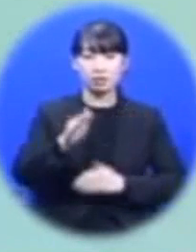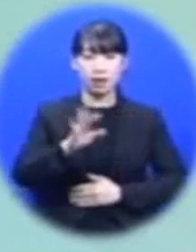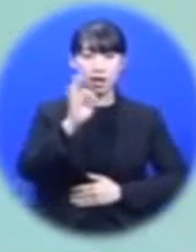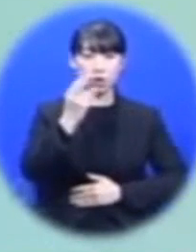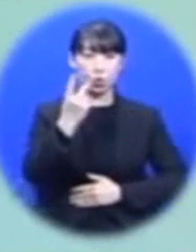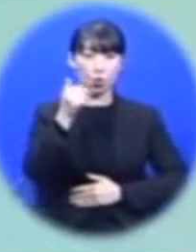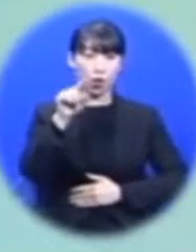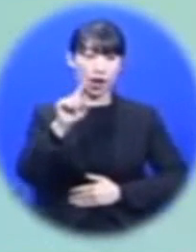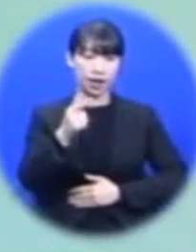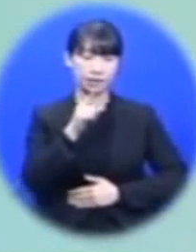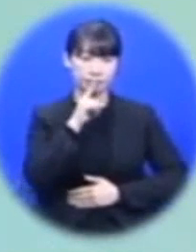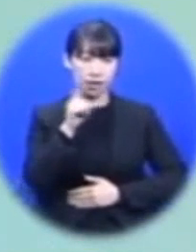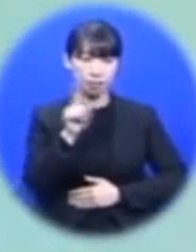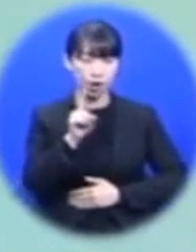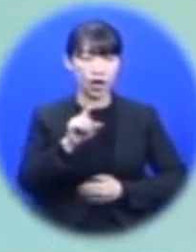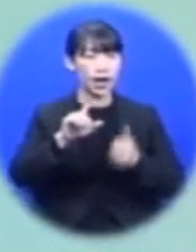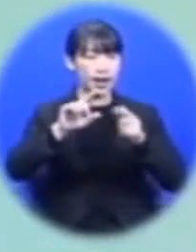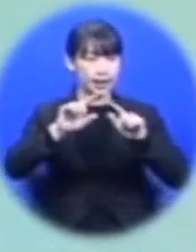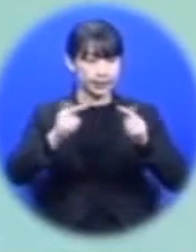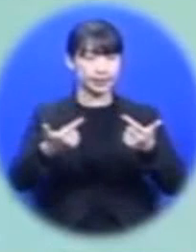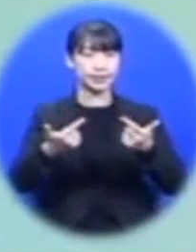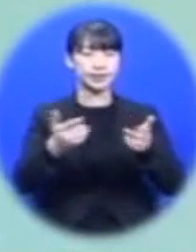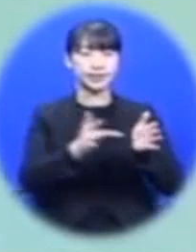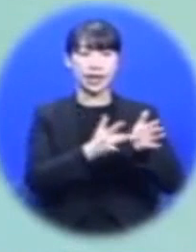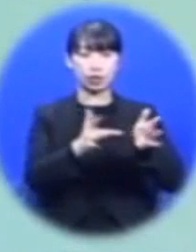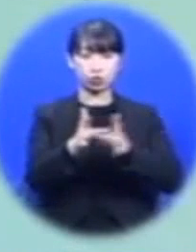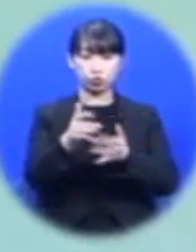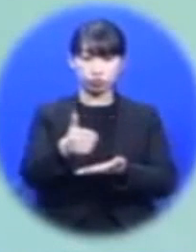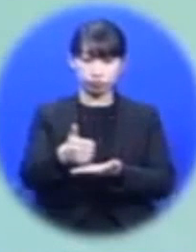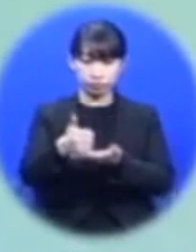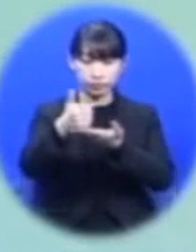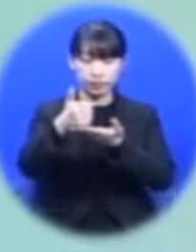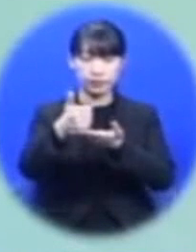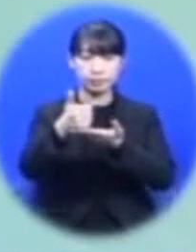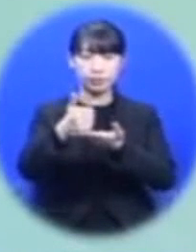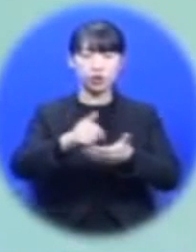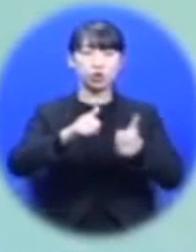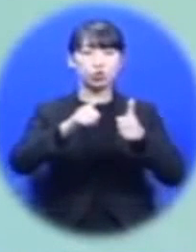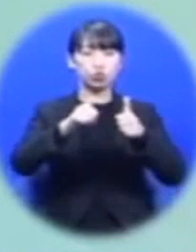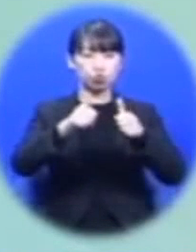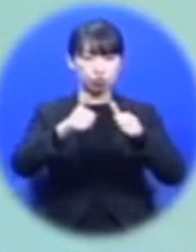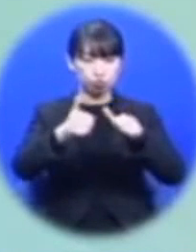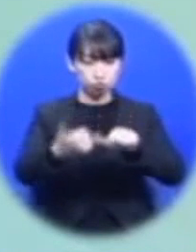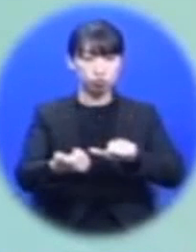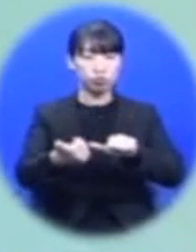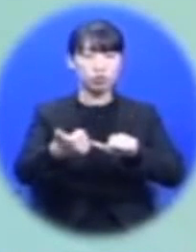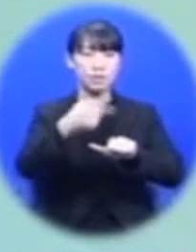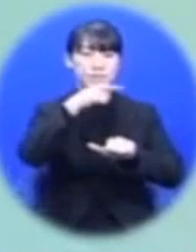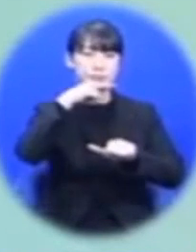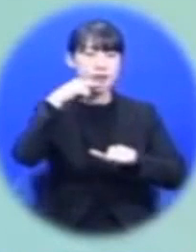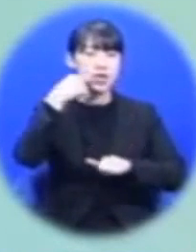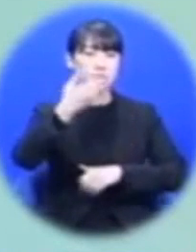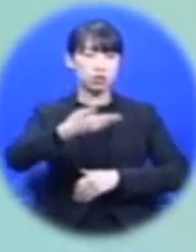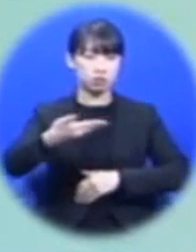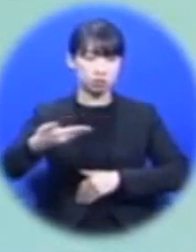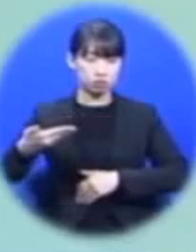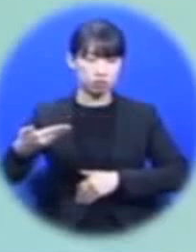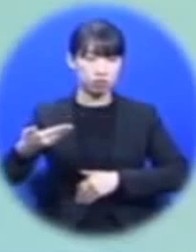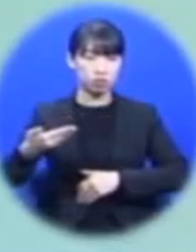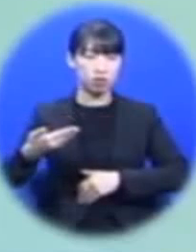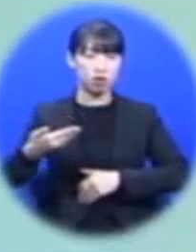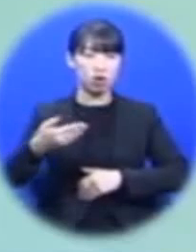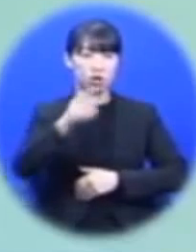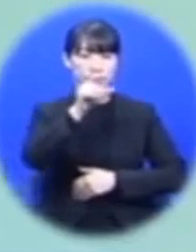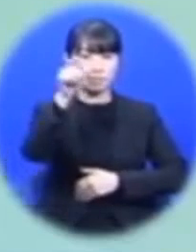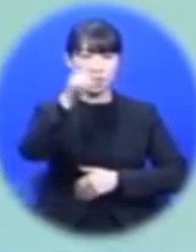사도는 아니라는 예수님은 정확하게 죽으셨다 피흘려 죽으셨다 그랬기